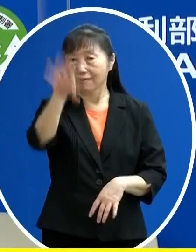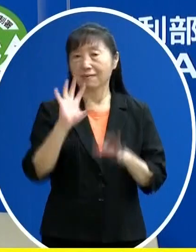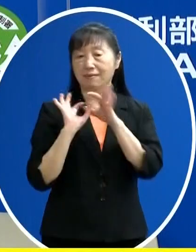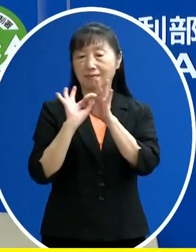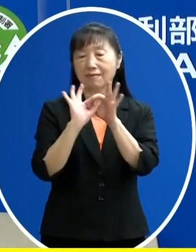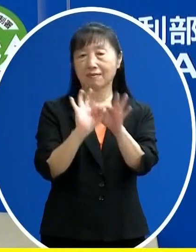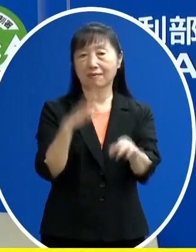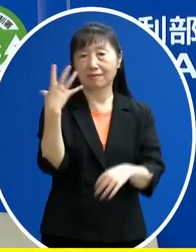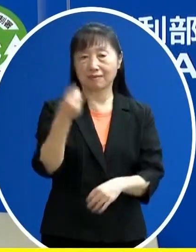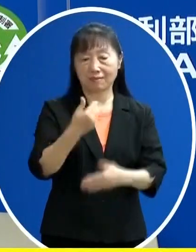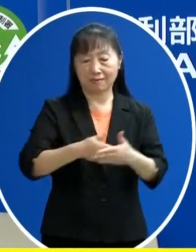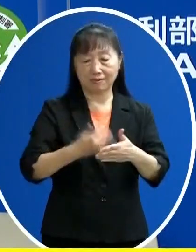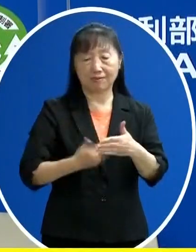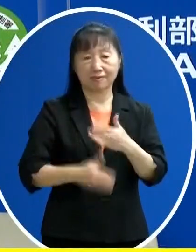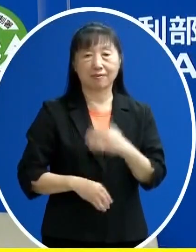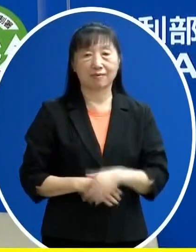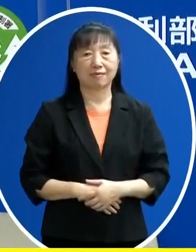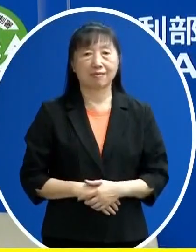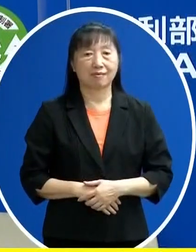去。